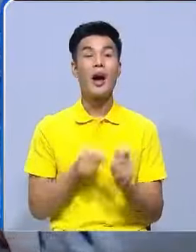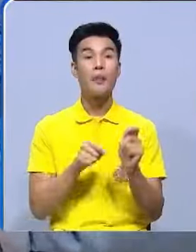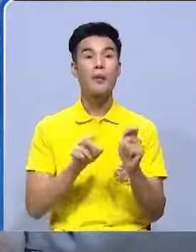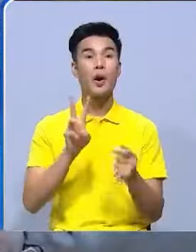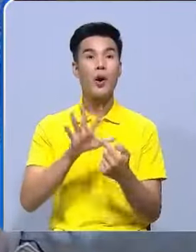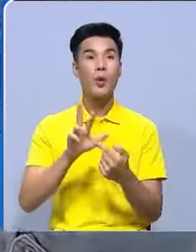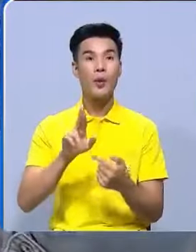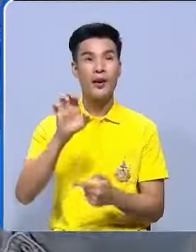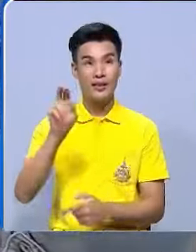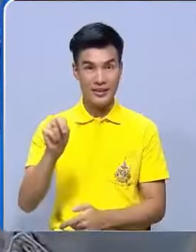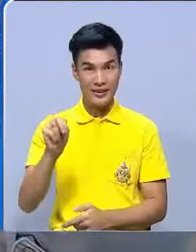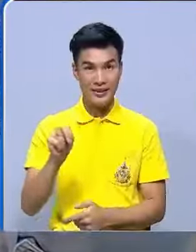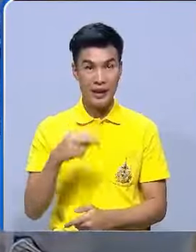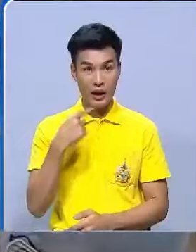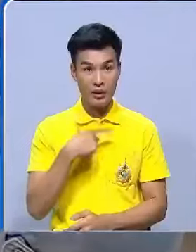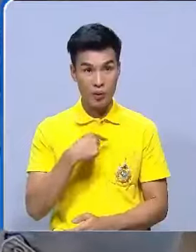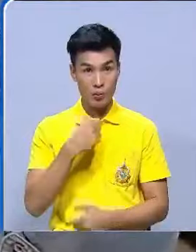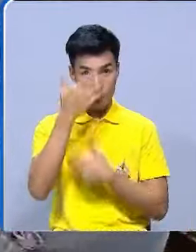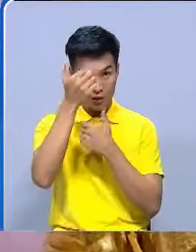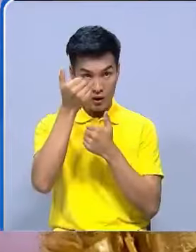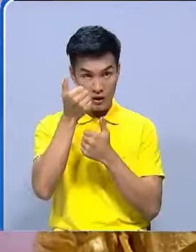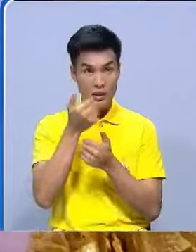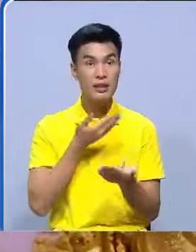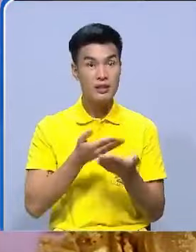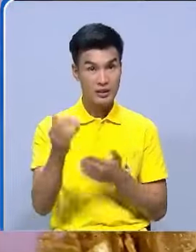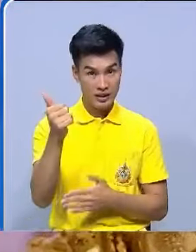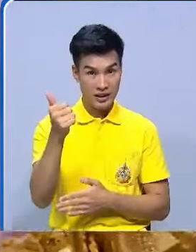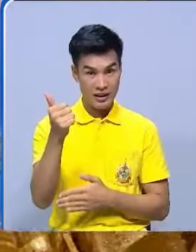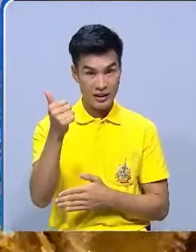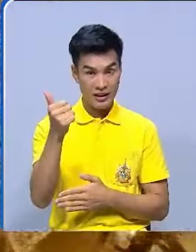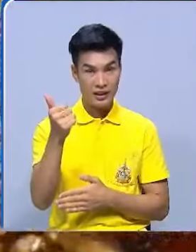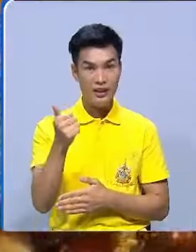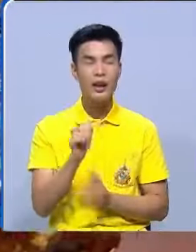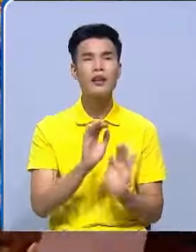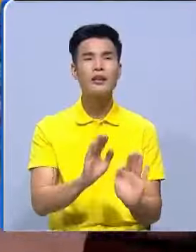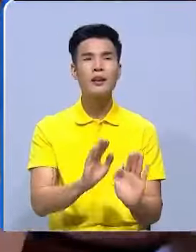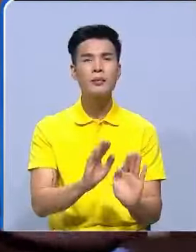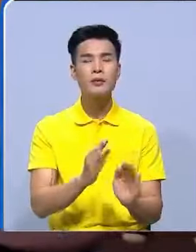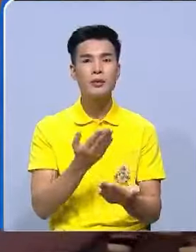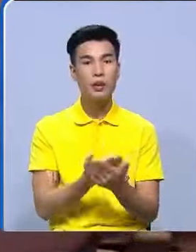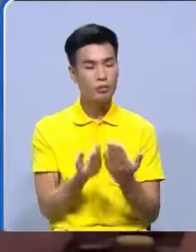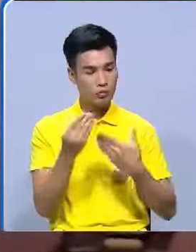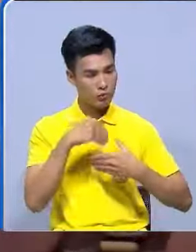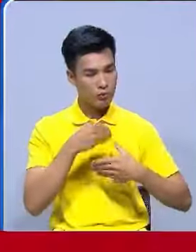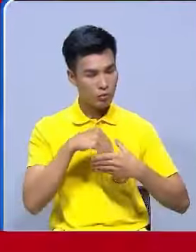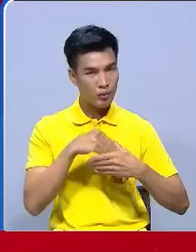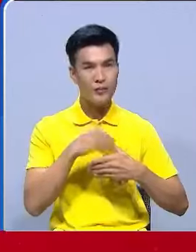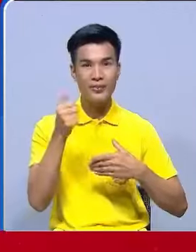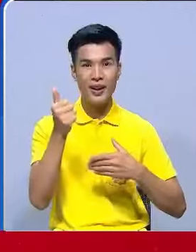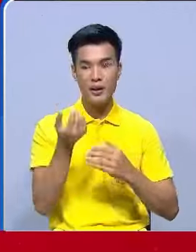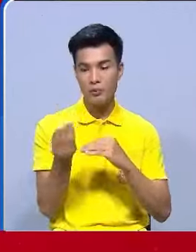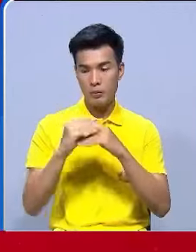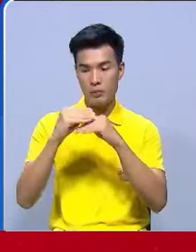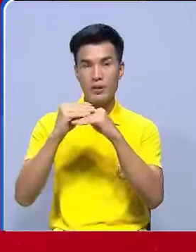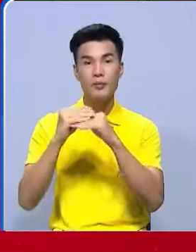อาเซียอาซอสท่านใดสนใจเชิญไปซื้อกันได้เลยครับเก็บไว้ก็ได้กำไรทองขึ้นเอาขึ้นเอาส่วน